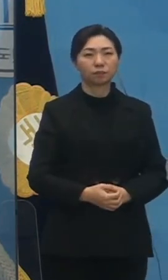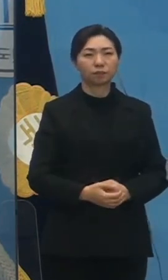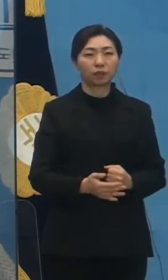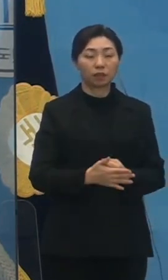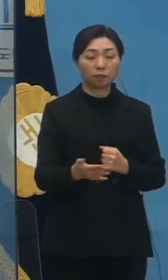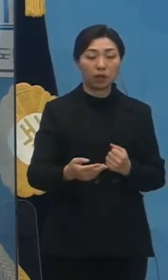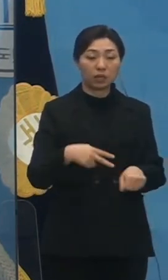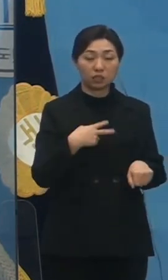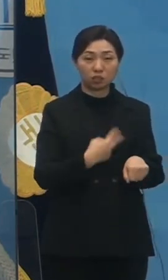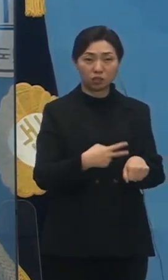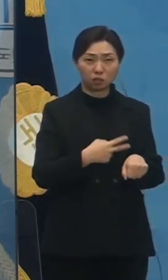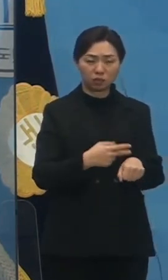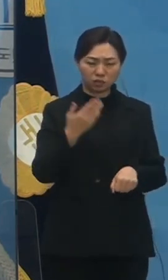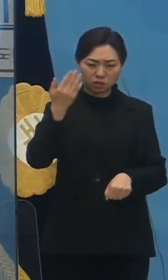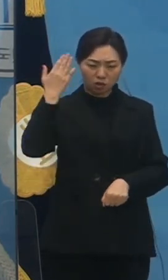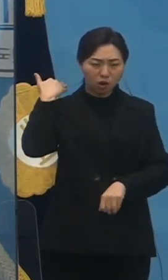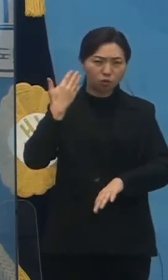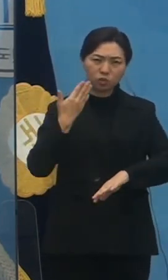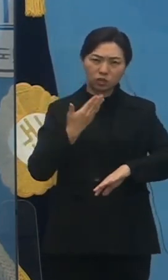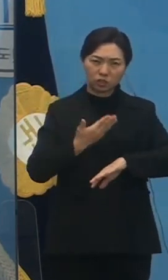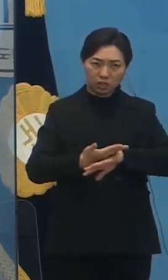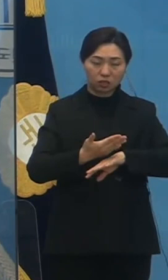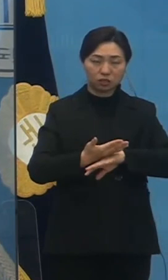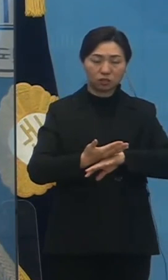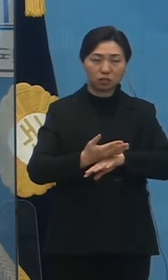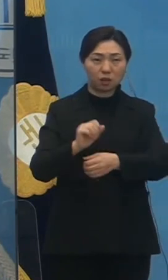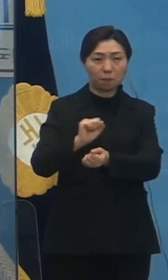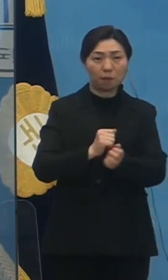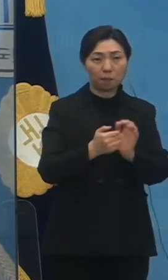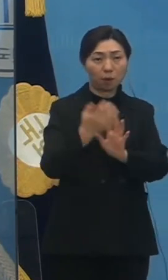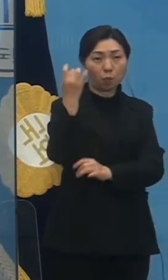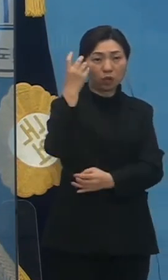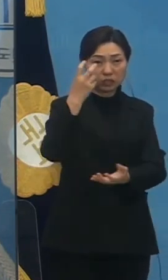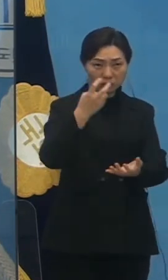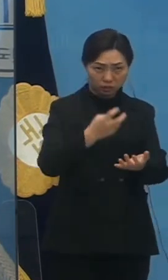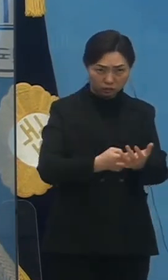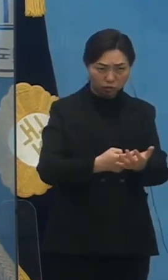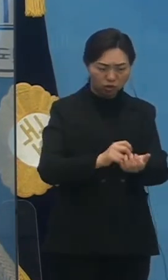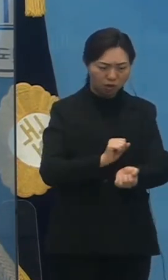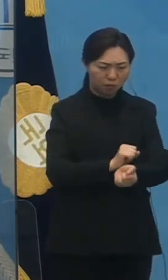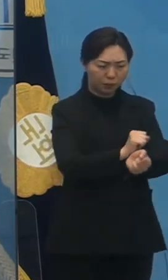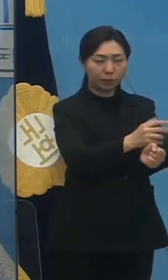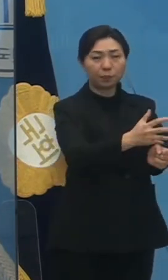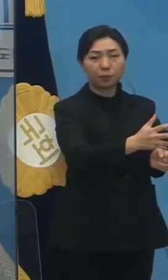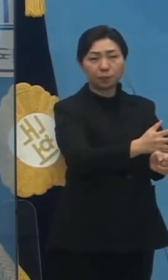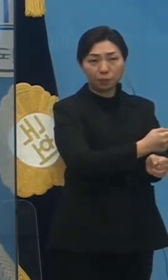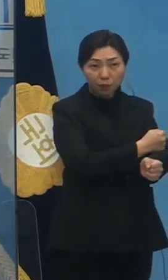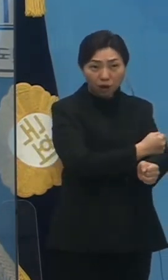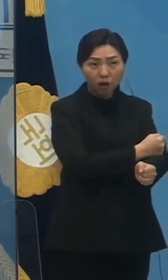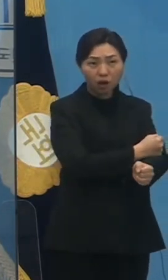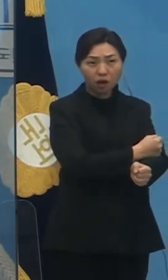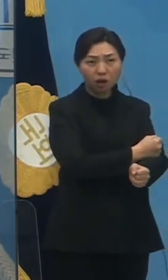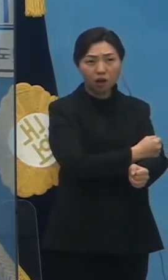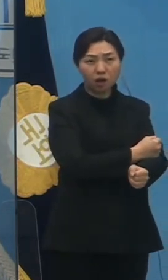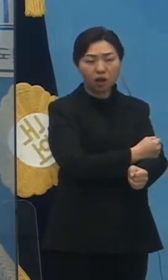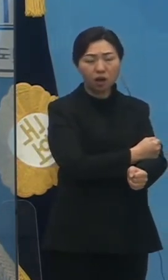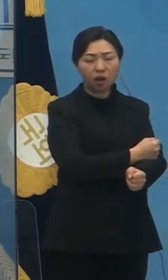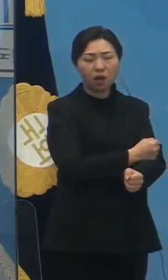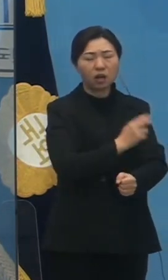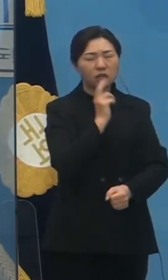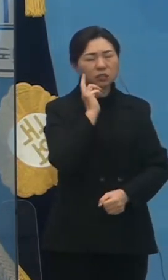이전과 다른 양상의 방역 지침으로 늘어날 수밖에 없는 방대한 방역 업무에